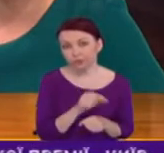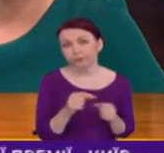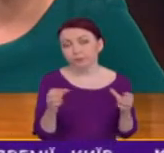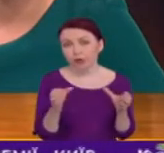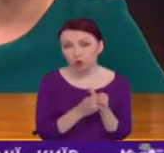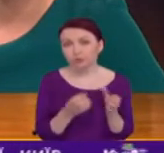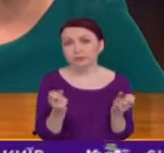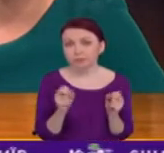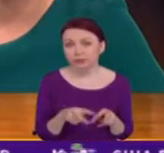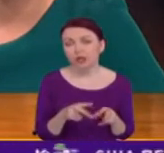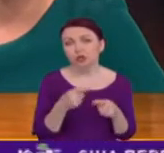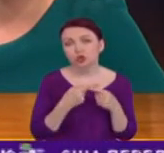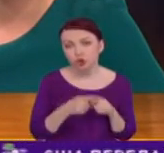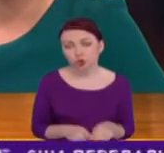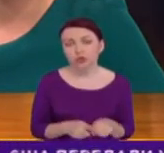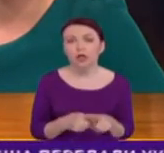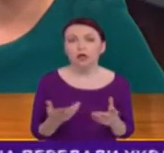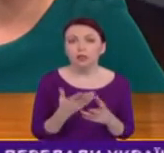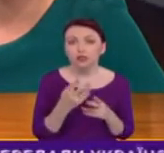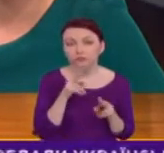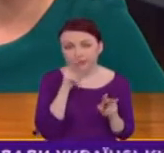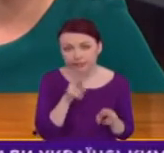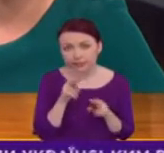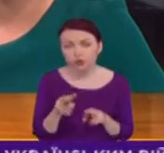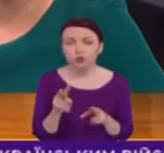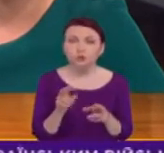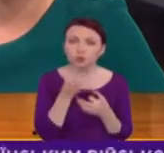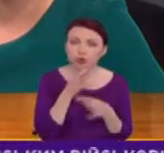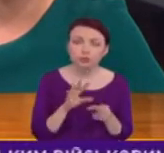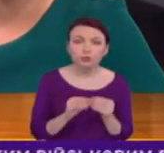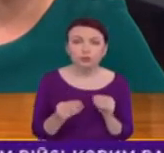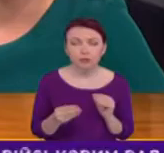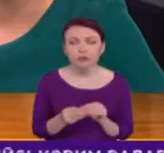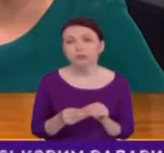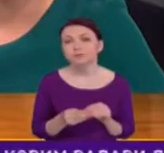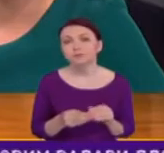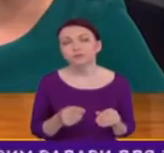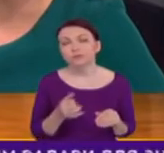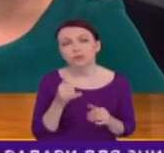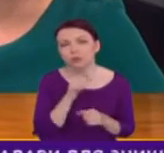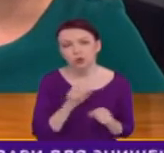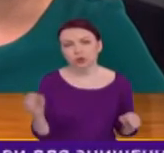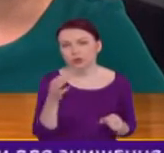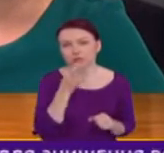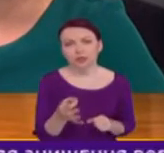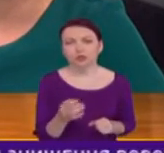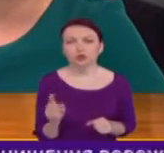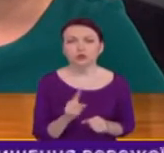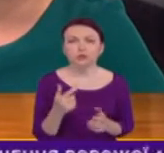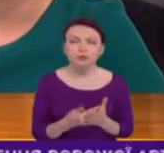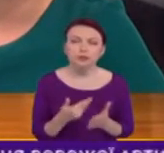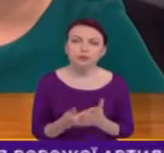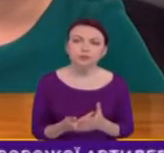групи інженерів, які висліджують будь-які проблематики, тому що не можна сказати, що,